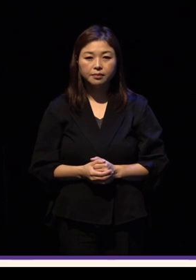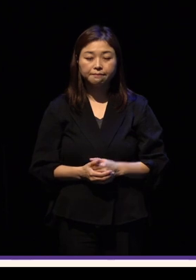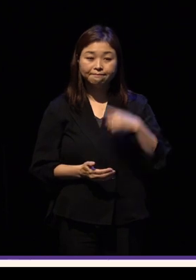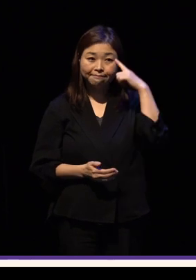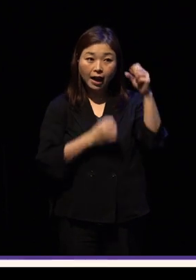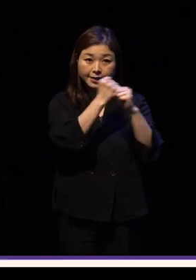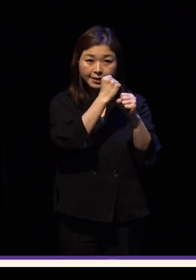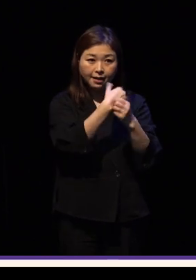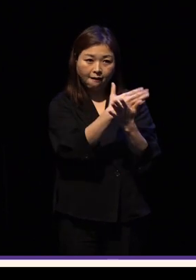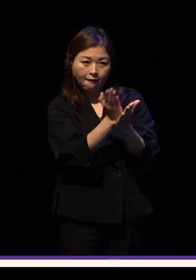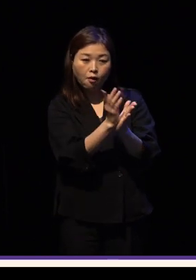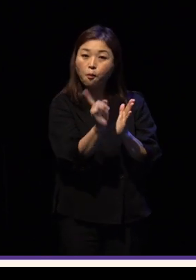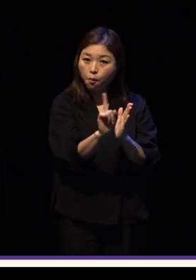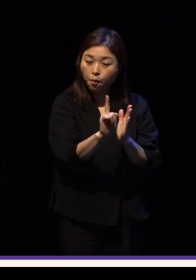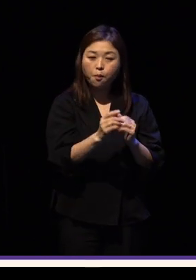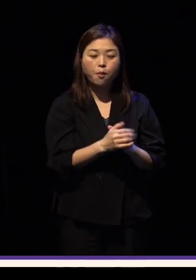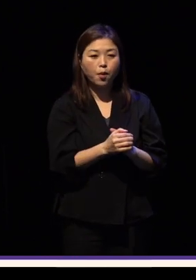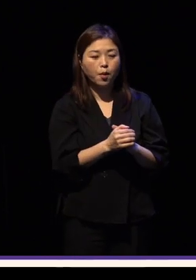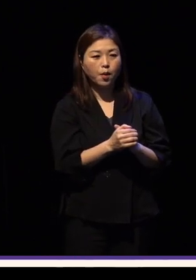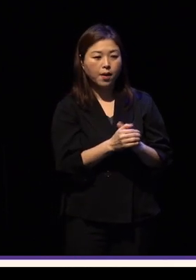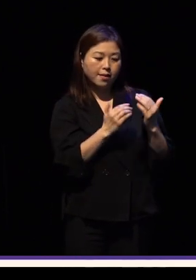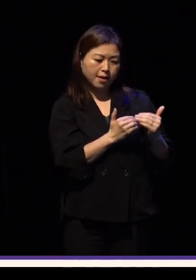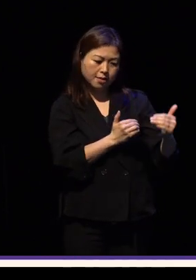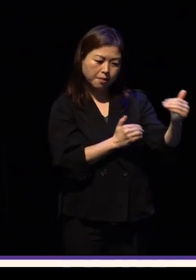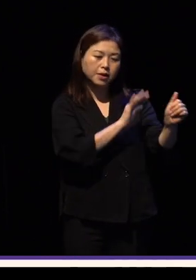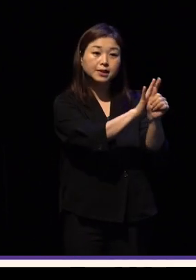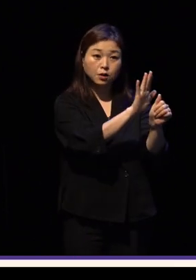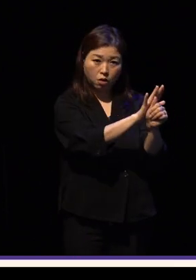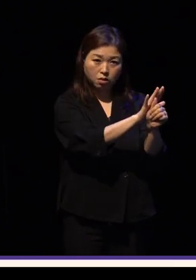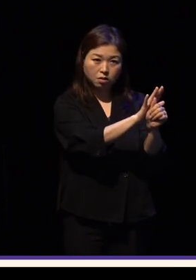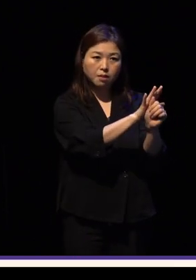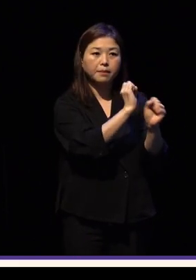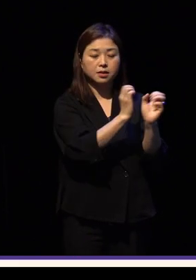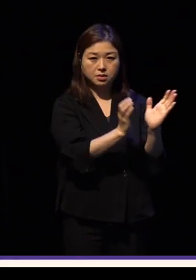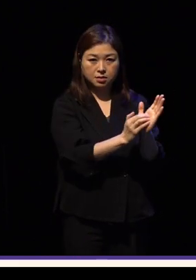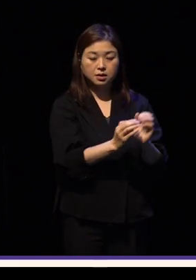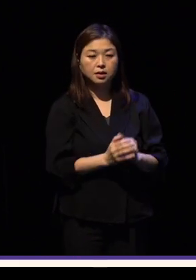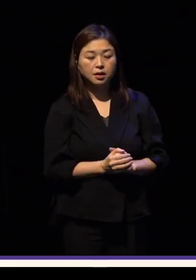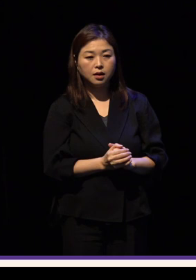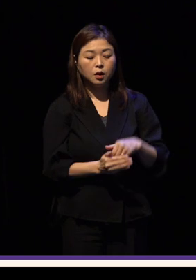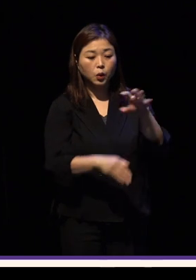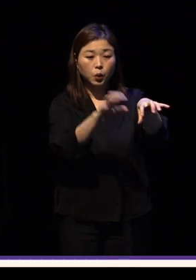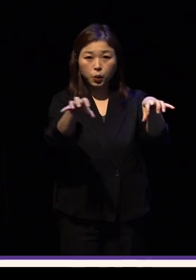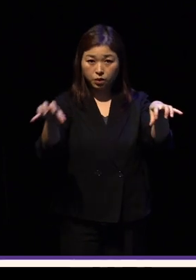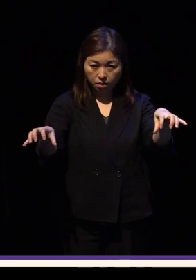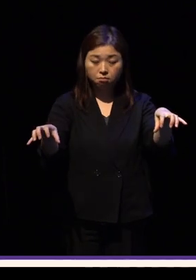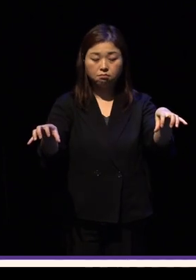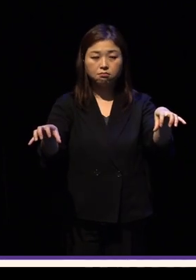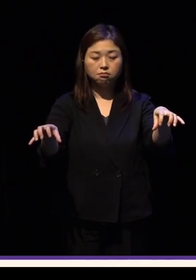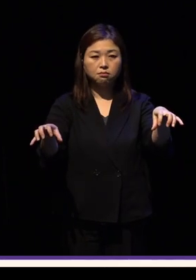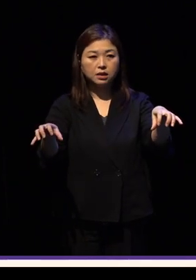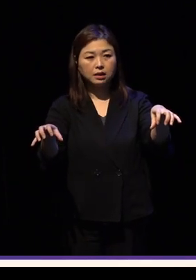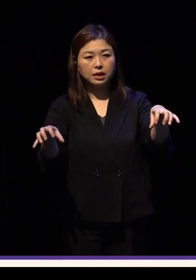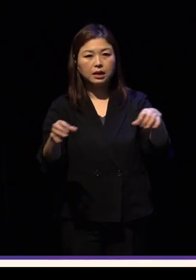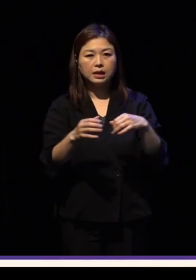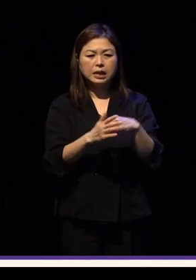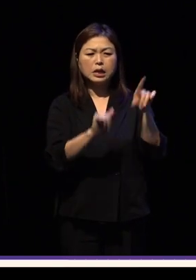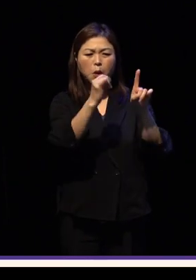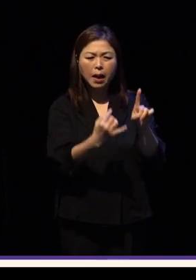창작 영역은 단계별 지원 구조를 갖추게 되었습니다. 현장에서 많은 분들이